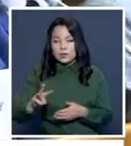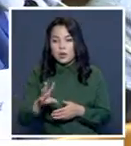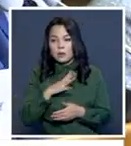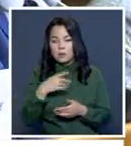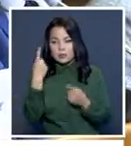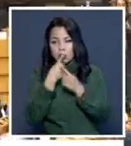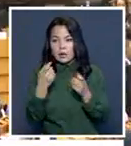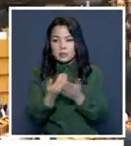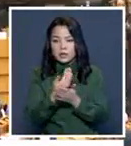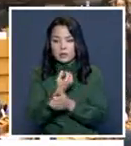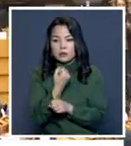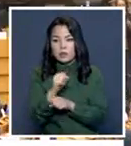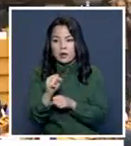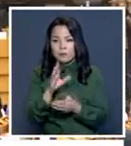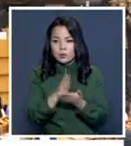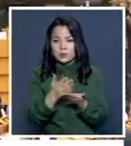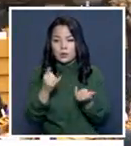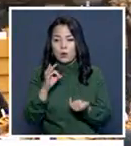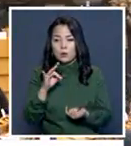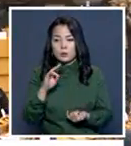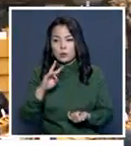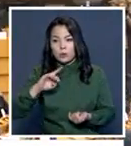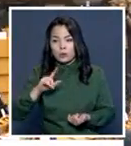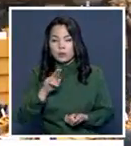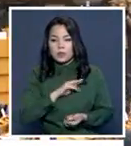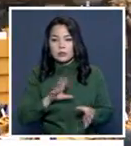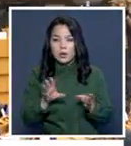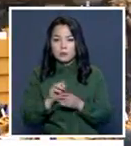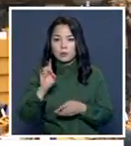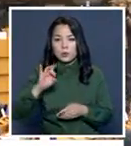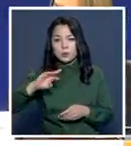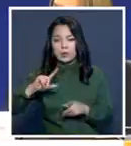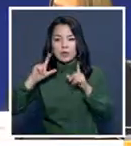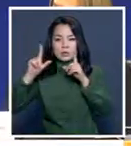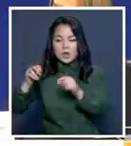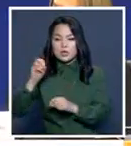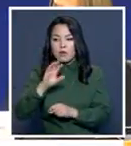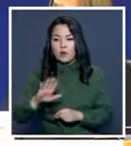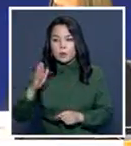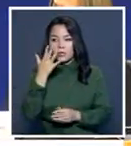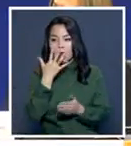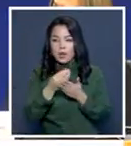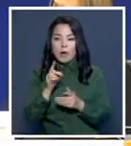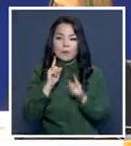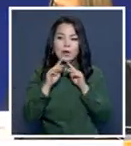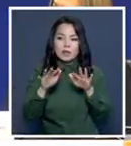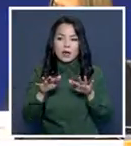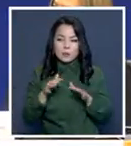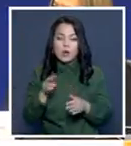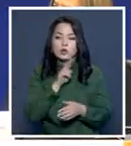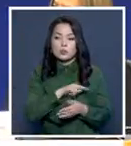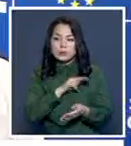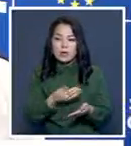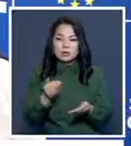жасап жеңімпаз атанған. Орынгүл әріптестерімен бірге Брюссельге сапарын Еуропалық комиссияның Еуропалық парламенттің жұмысымен